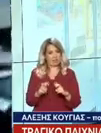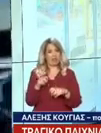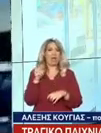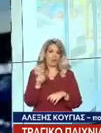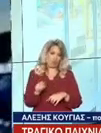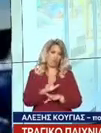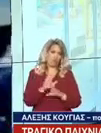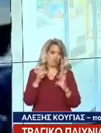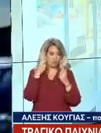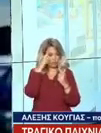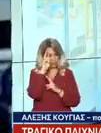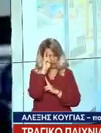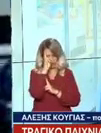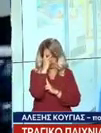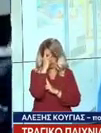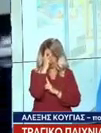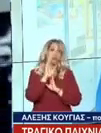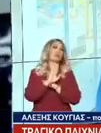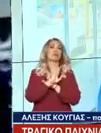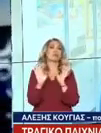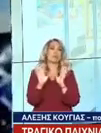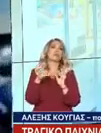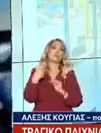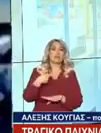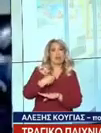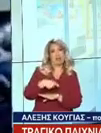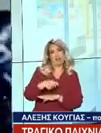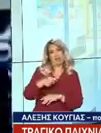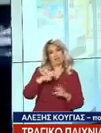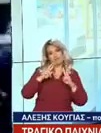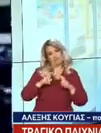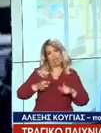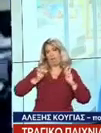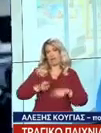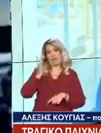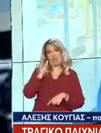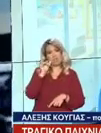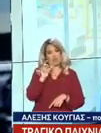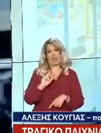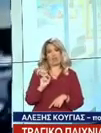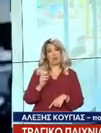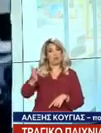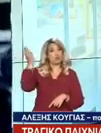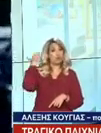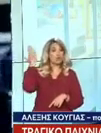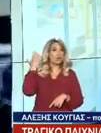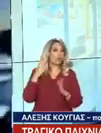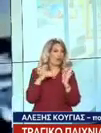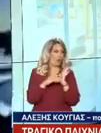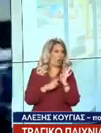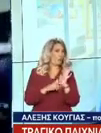μεγάλο ρόλο στην αλλαγή της ποινικής του μεταχειρίσεως από την ισόβια κάθριξη. Και το τονίζω, τότε δεν υπήρχαν ευεργετικές